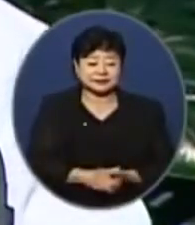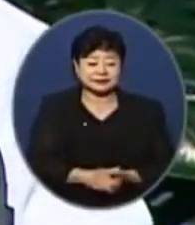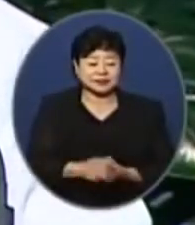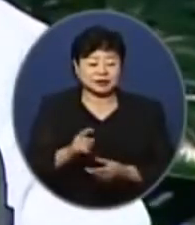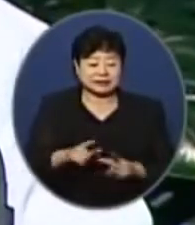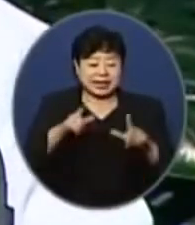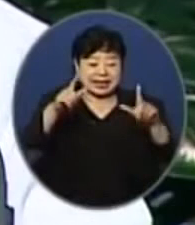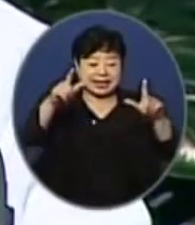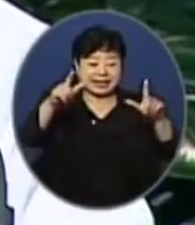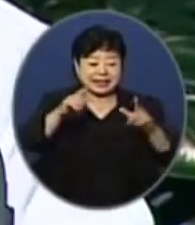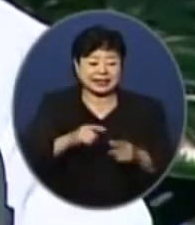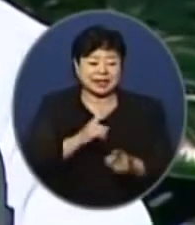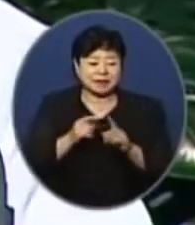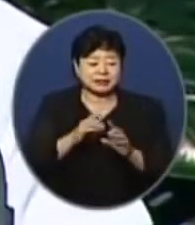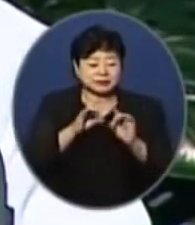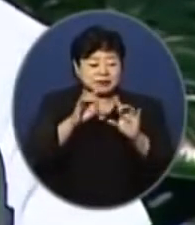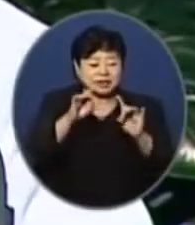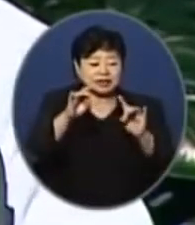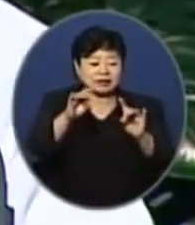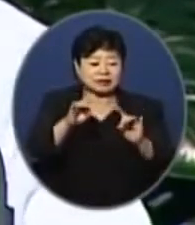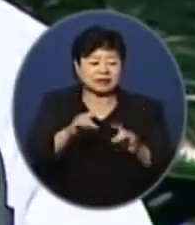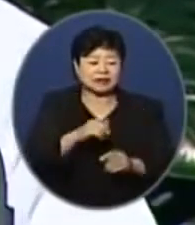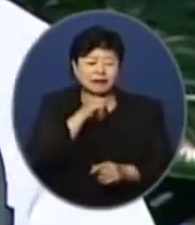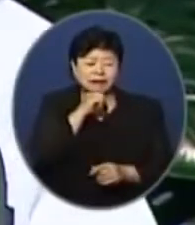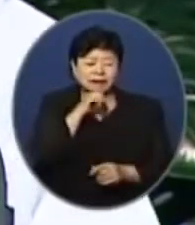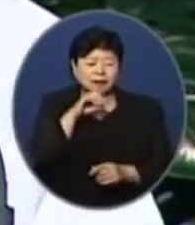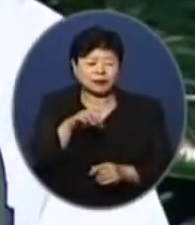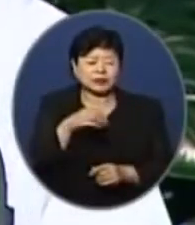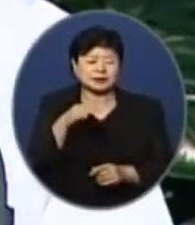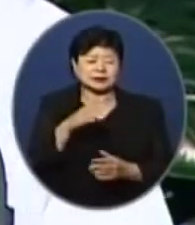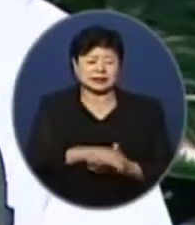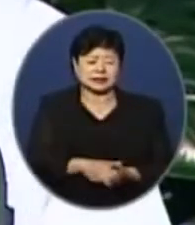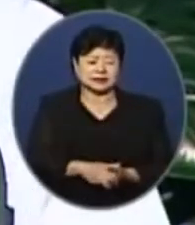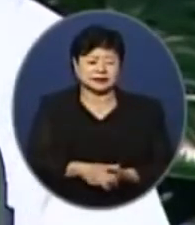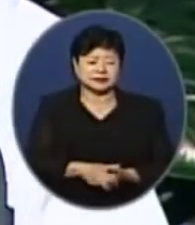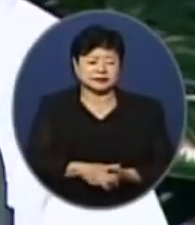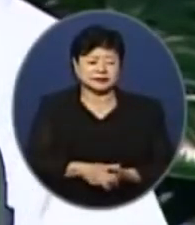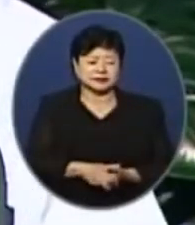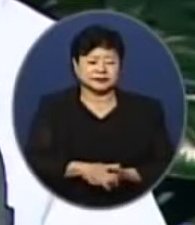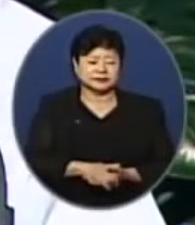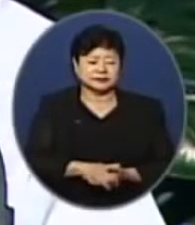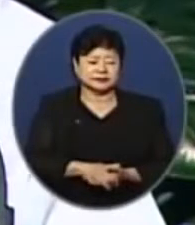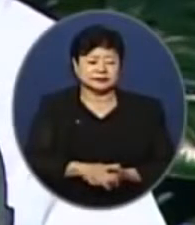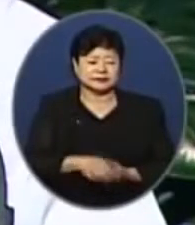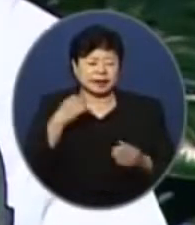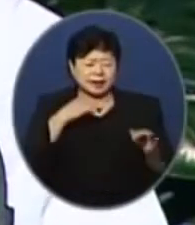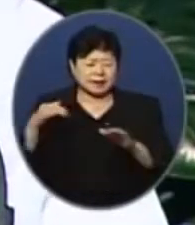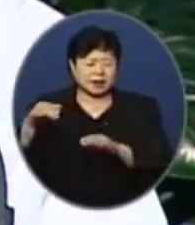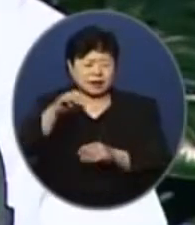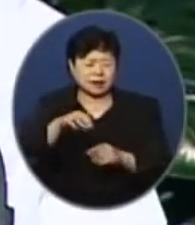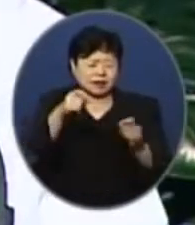어느 날 말씀을 전하러 빈민촌에 가게 되었는데 그 지역은 해변가에 있는